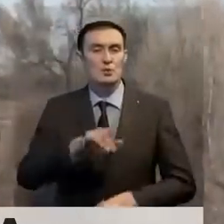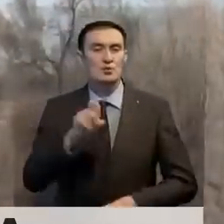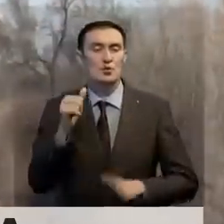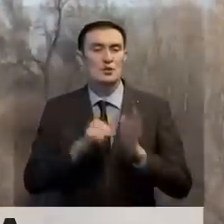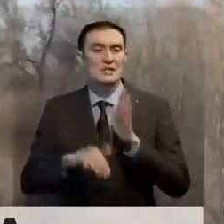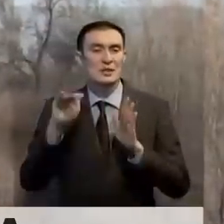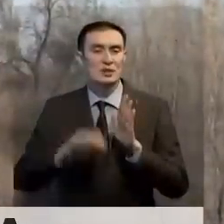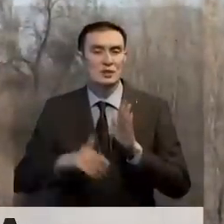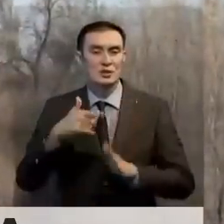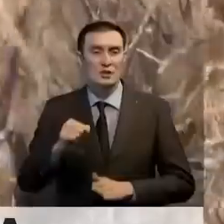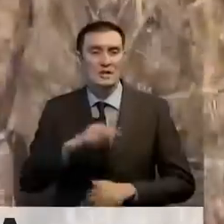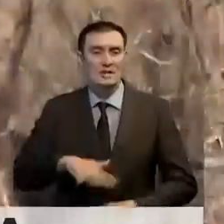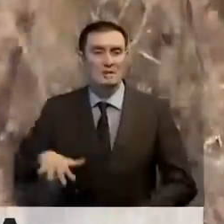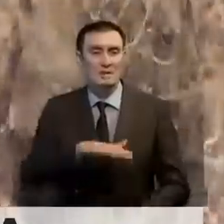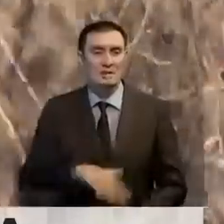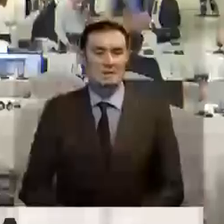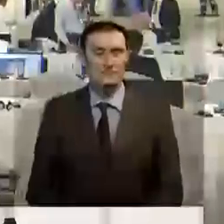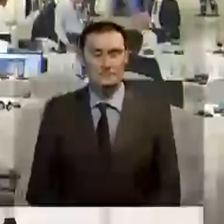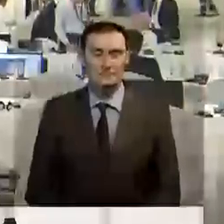территории в 160 тысяч гектаров.